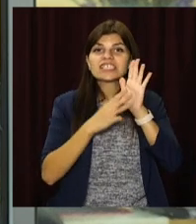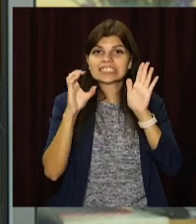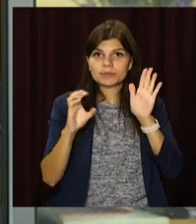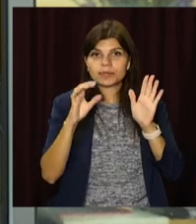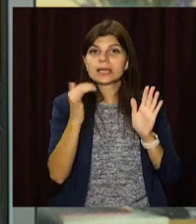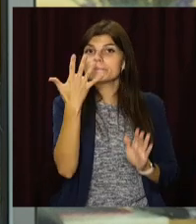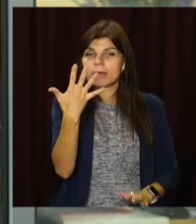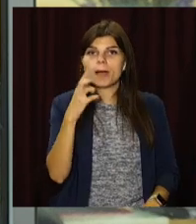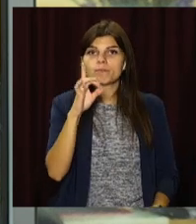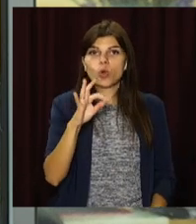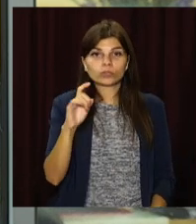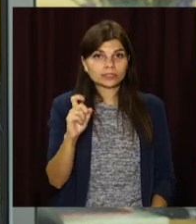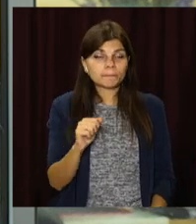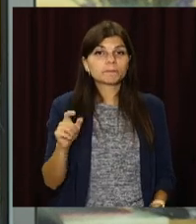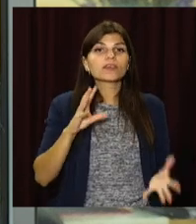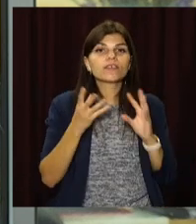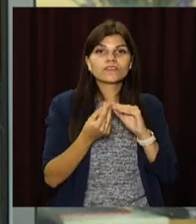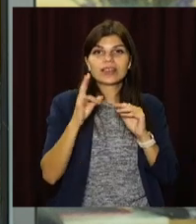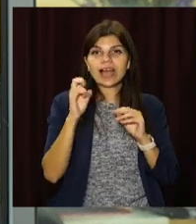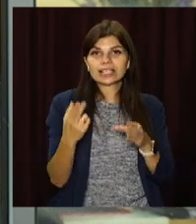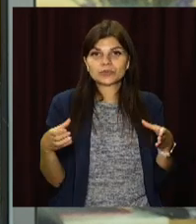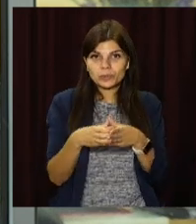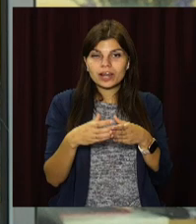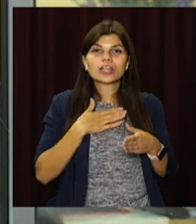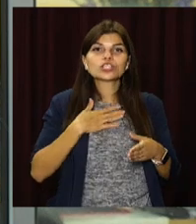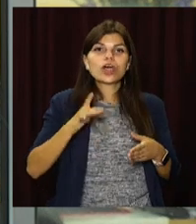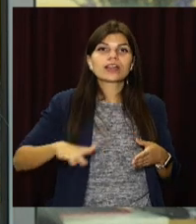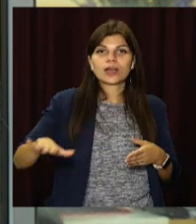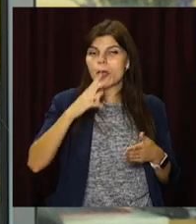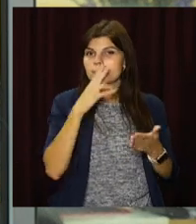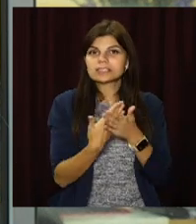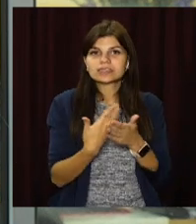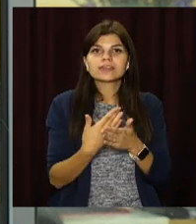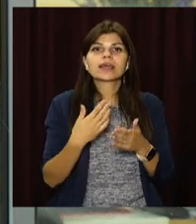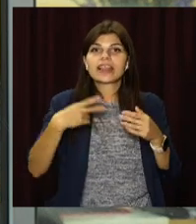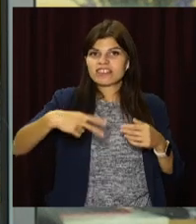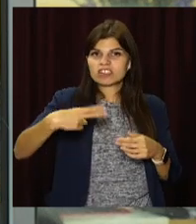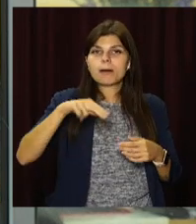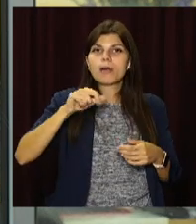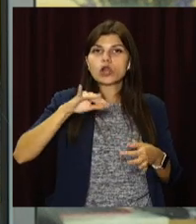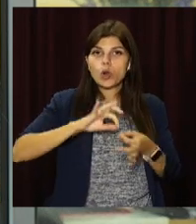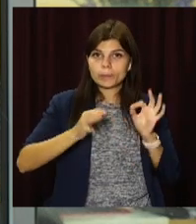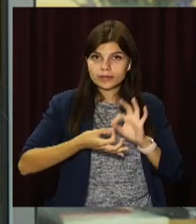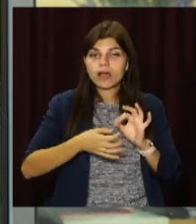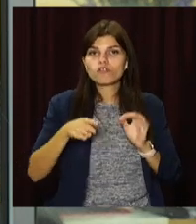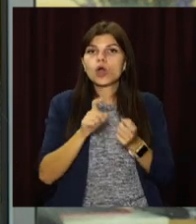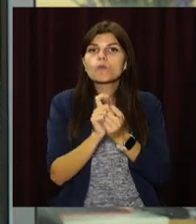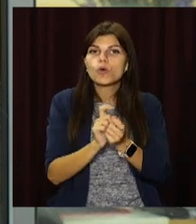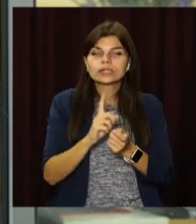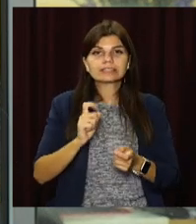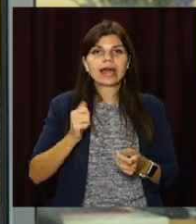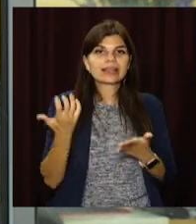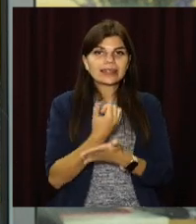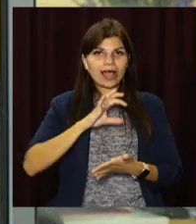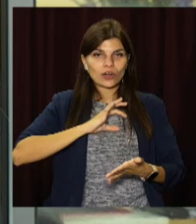срібних та 5 бронзових. У складі національної збірної наш регіон представляли 20 паралімпійців. Вони боролися за